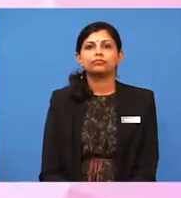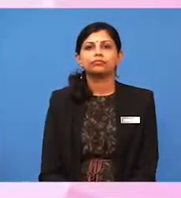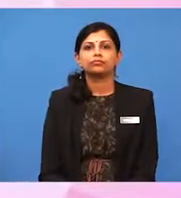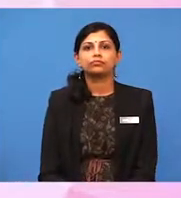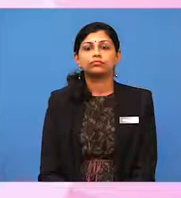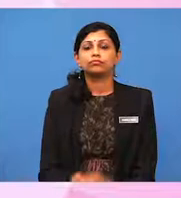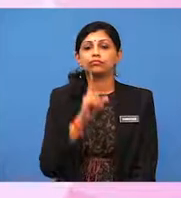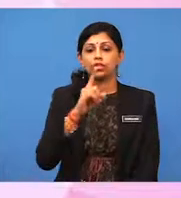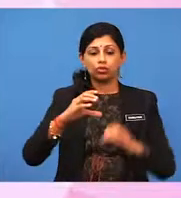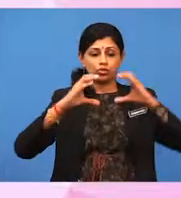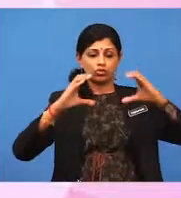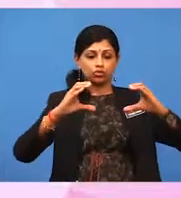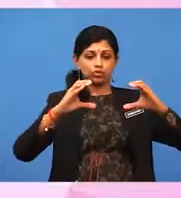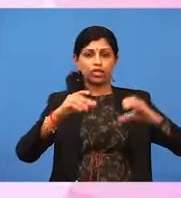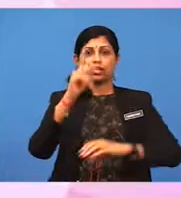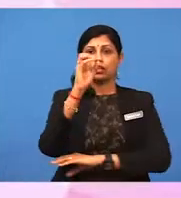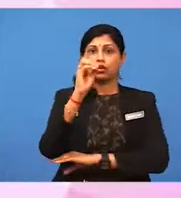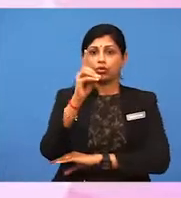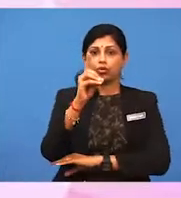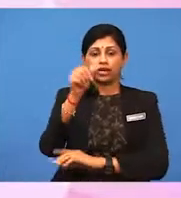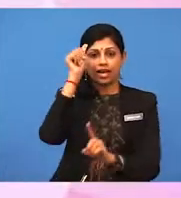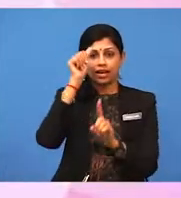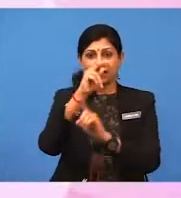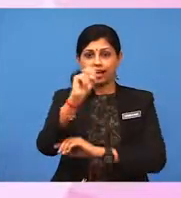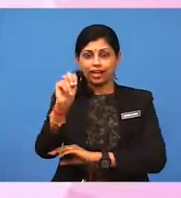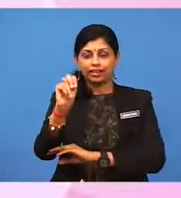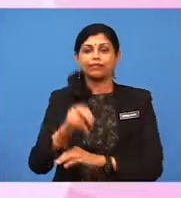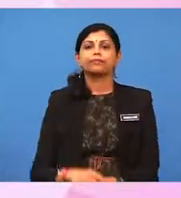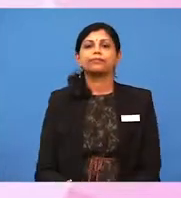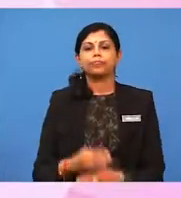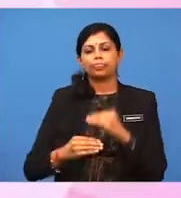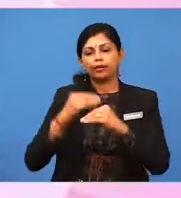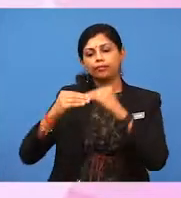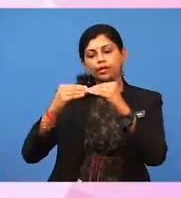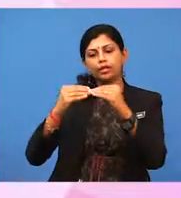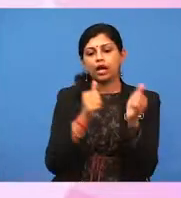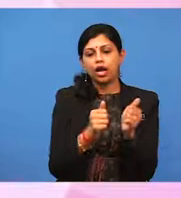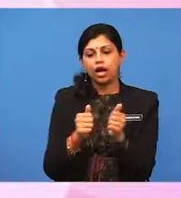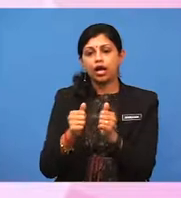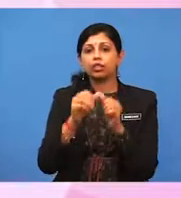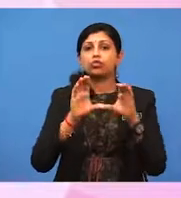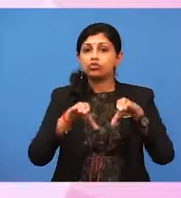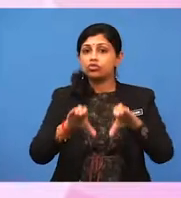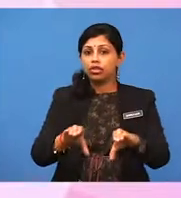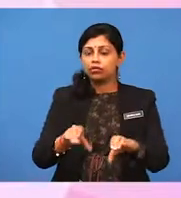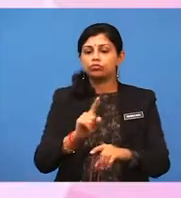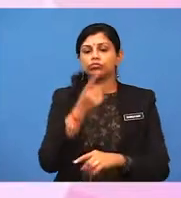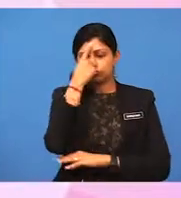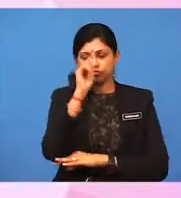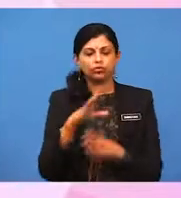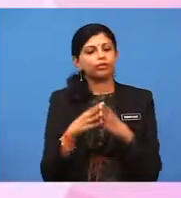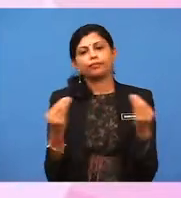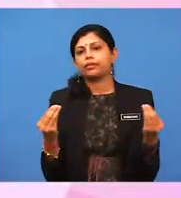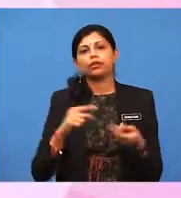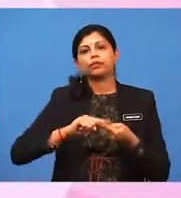set kod arahan yang disebut segmen kod digunakan untuk membina satu atau cara bagi menyelesaikan sesuatu